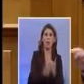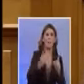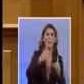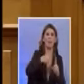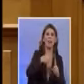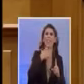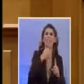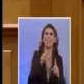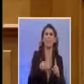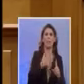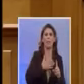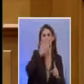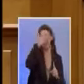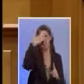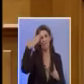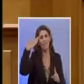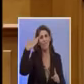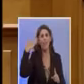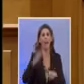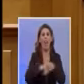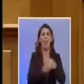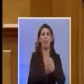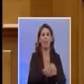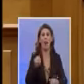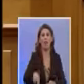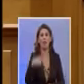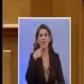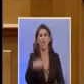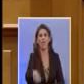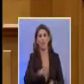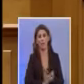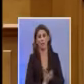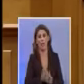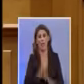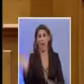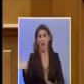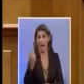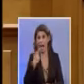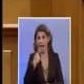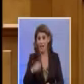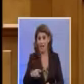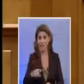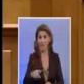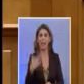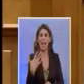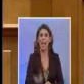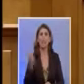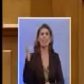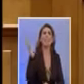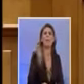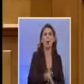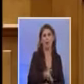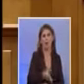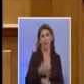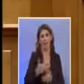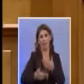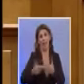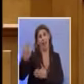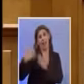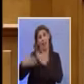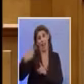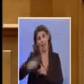αυτό, ξέρετε κάτι, είναι ύβρις. Και μετά την ύβρη έρχεται η νέμεσης.